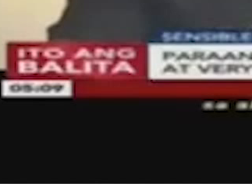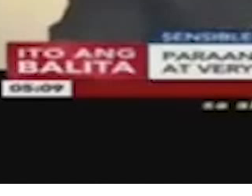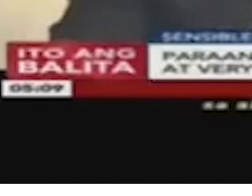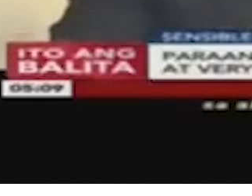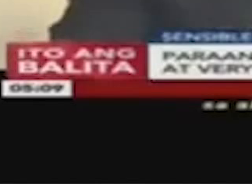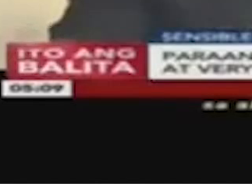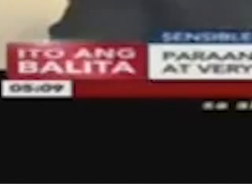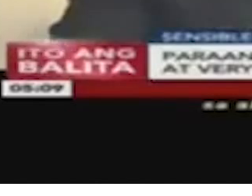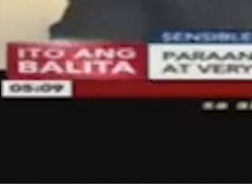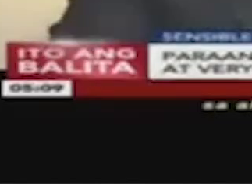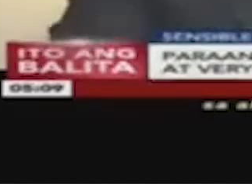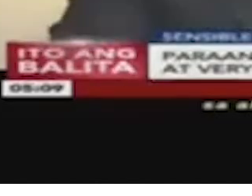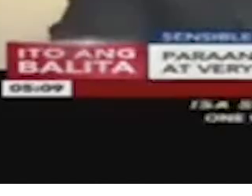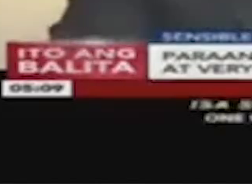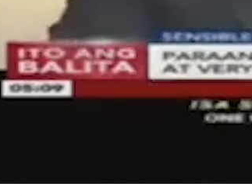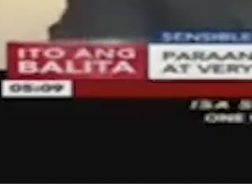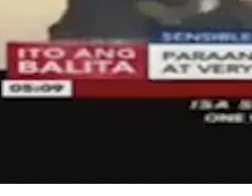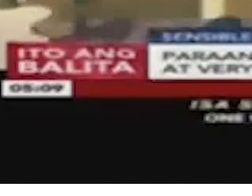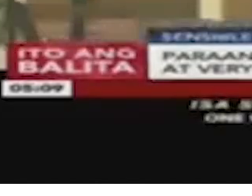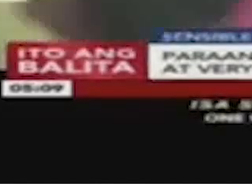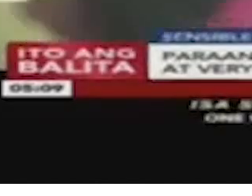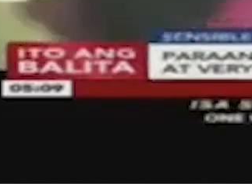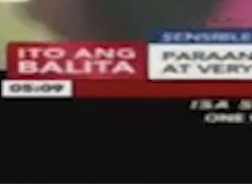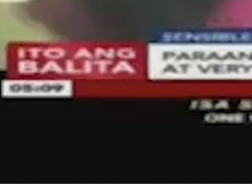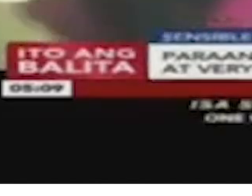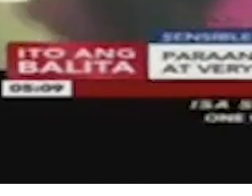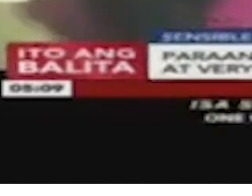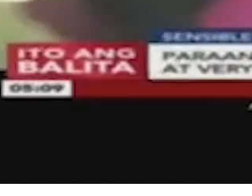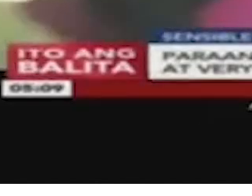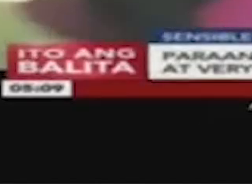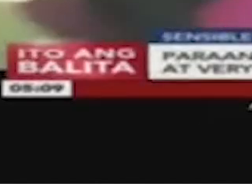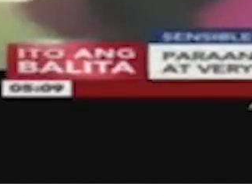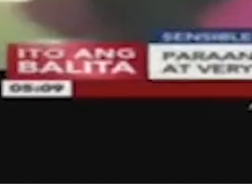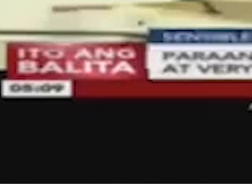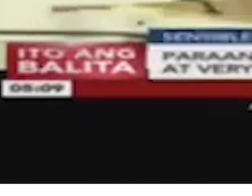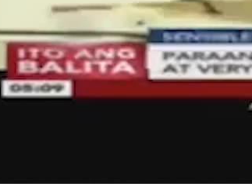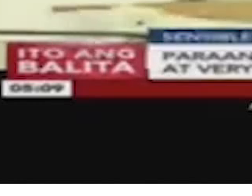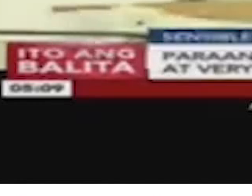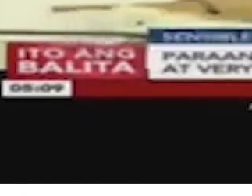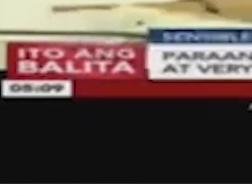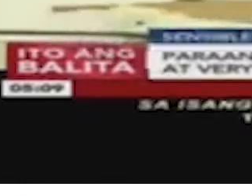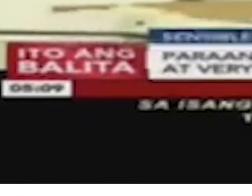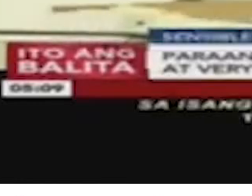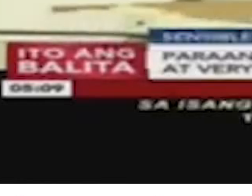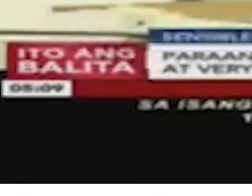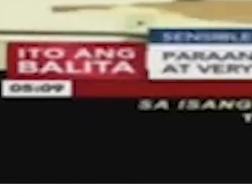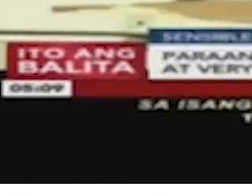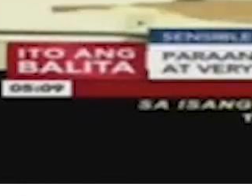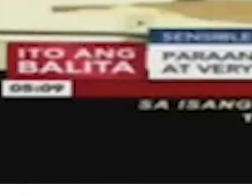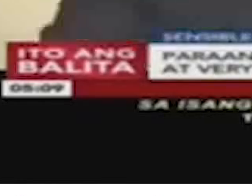buhay. Isa sa hindi niya makakalimutan ay ang sagot ni Brother Eli sa isang tanong hinggil sa